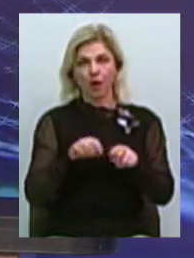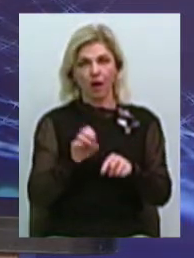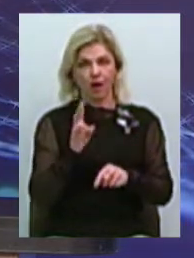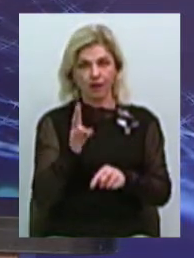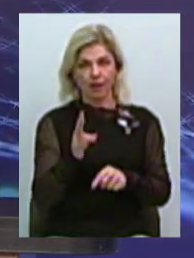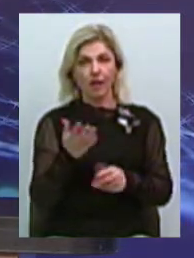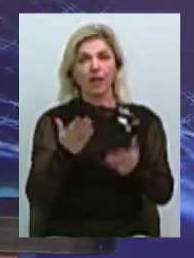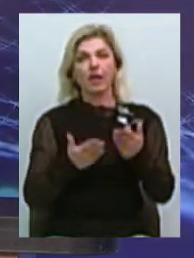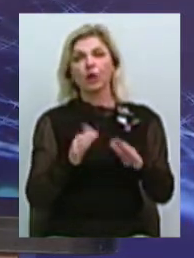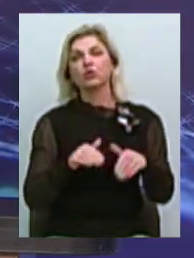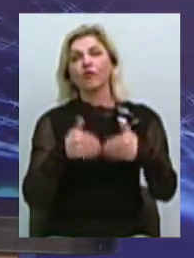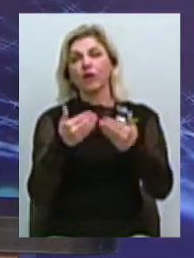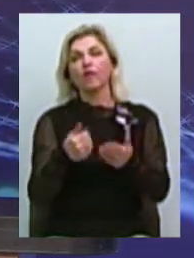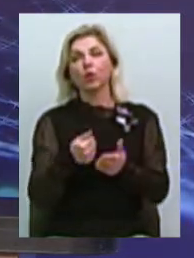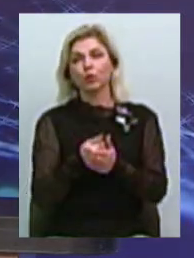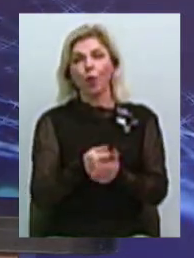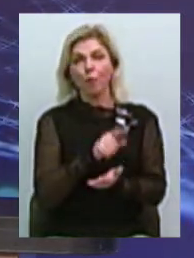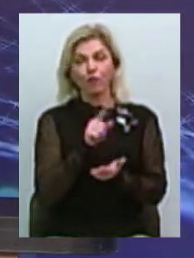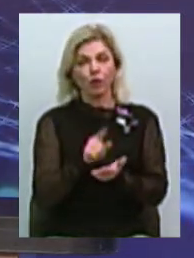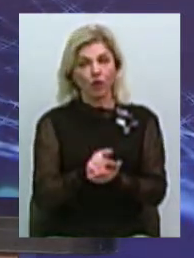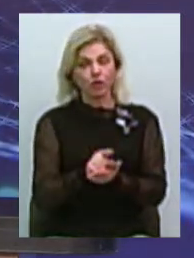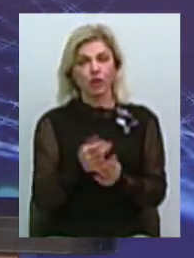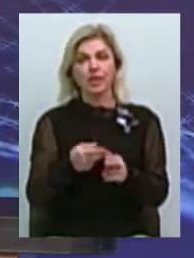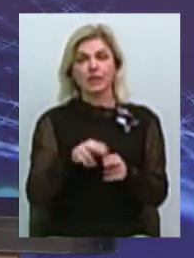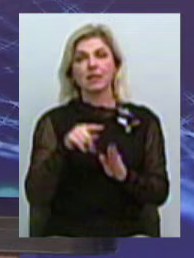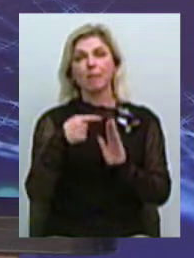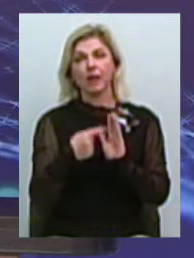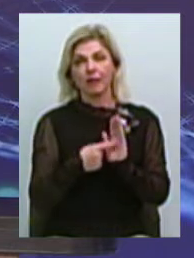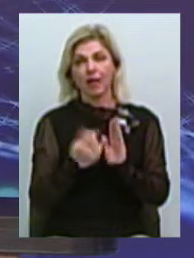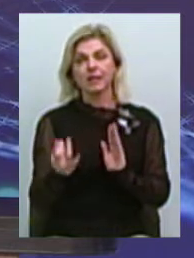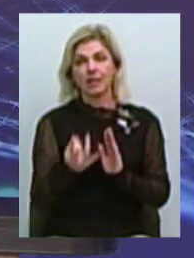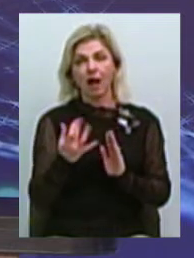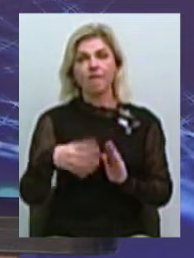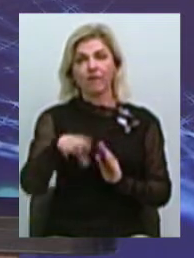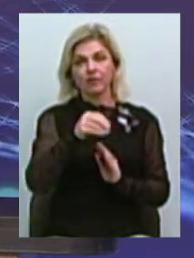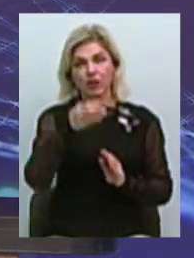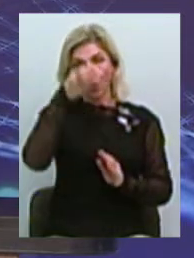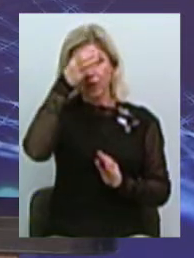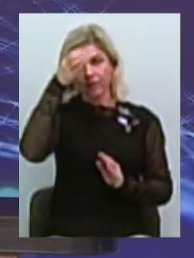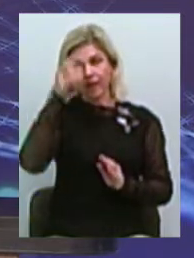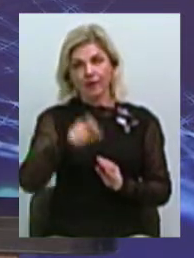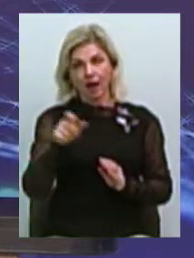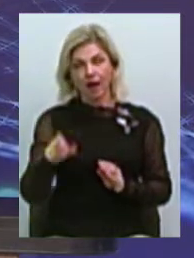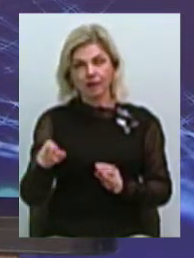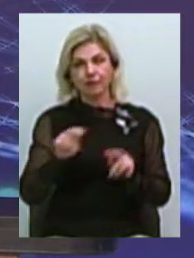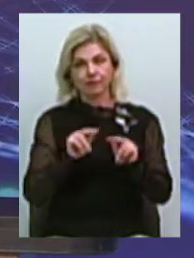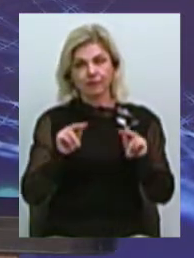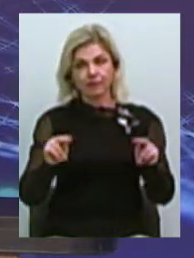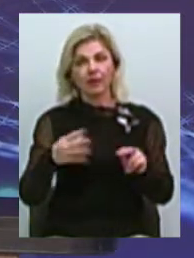якщо звернутися до повноважень, а це питання, яке цікавить всіх освітян, і всю